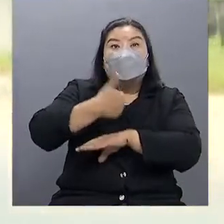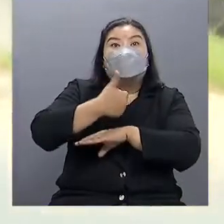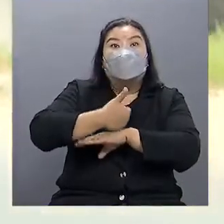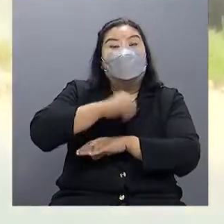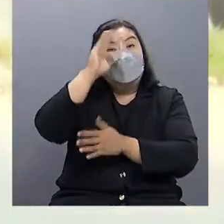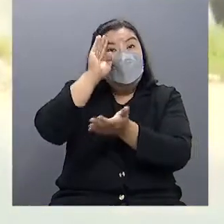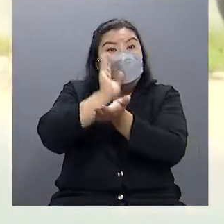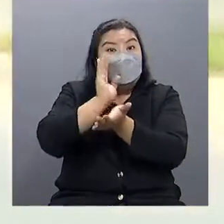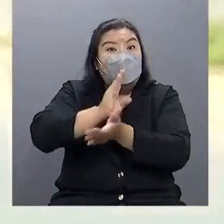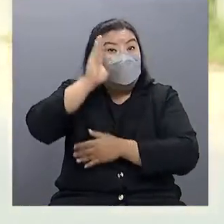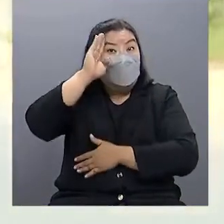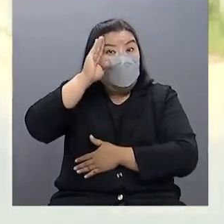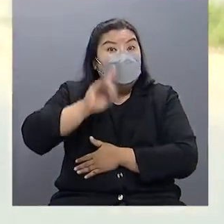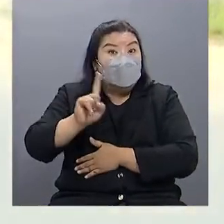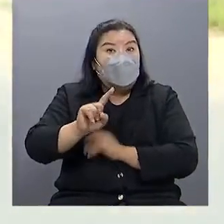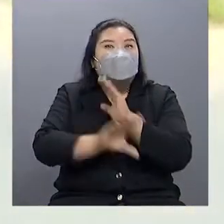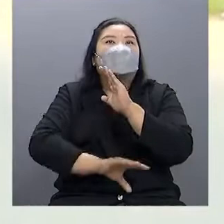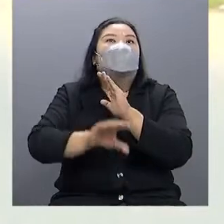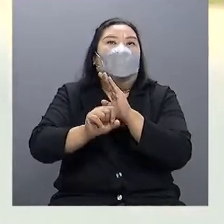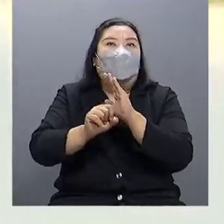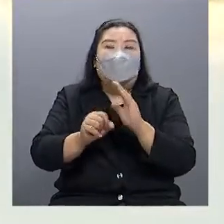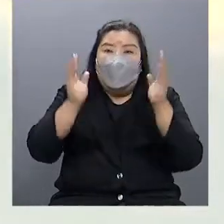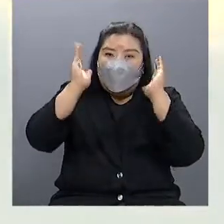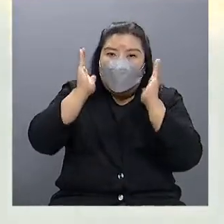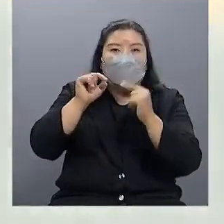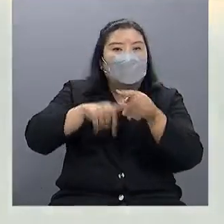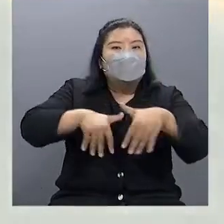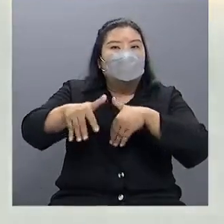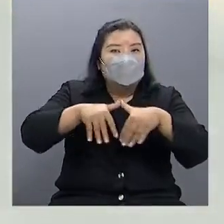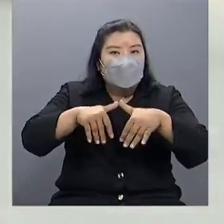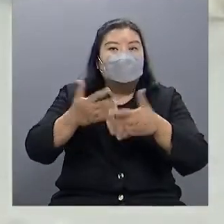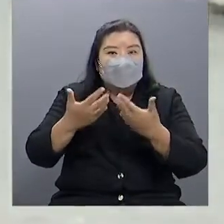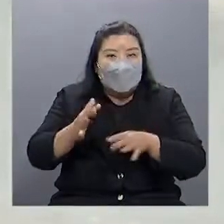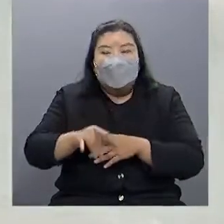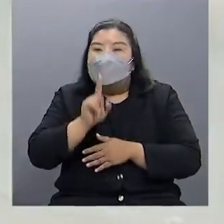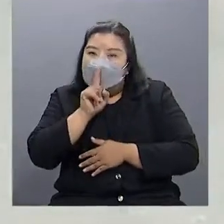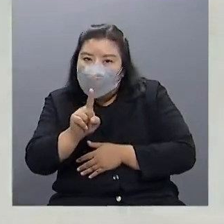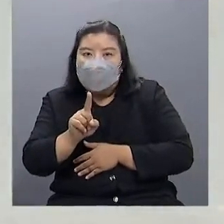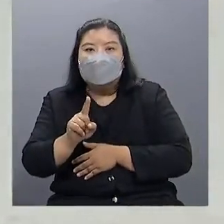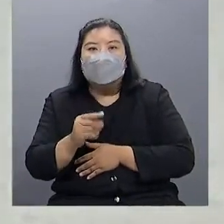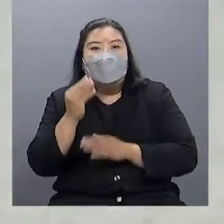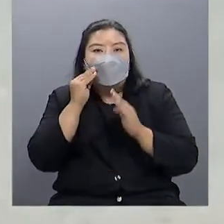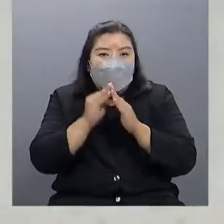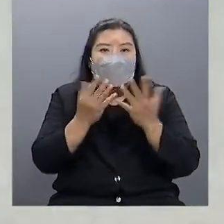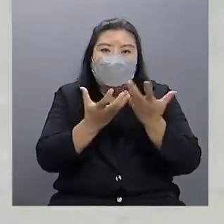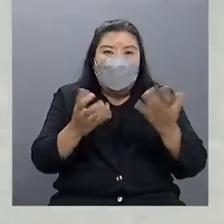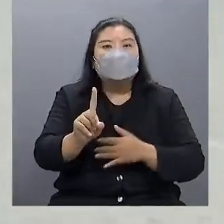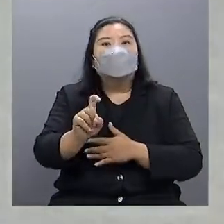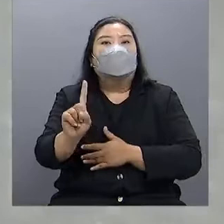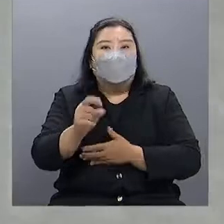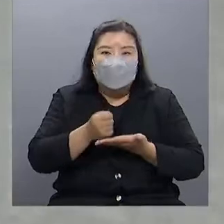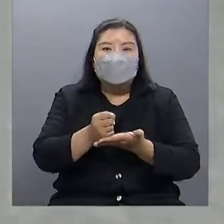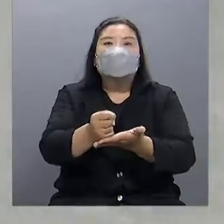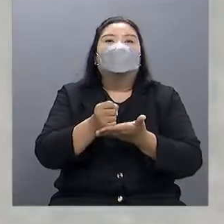หว่างพูดคุยกับชาวบ้านค่ะเพื่อที่จะมีการสำรวจความเสียหายหลังจากนี้ก็จะมีการเยียวยาเข้าช่วยเหลือทั้งในส่วน